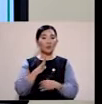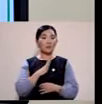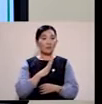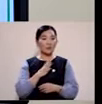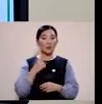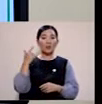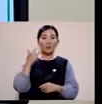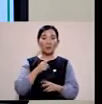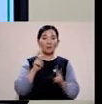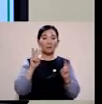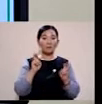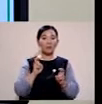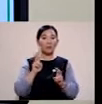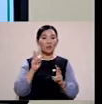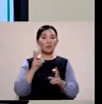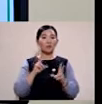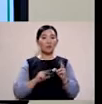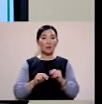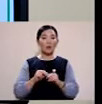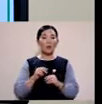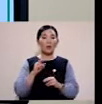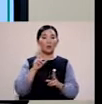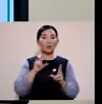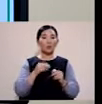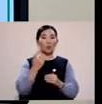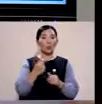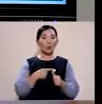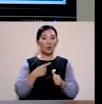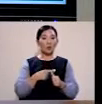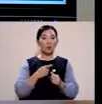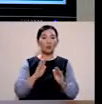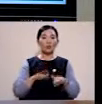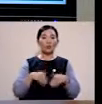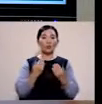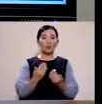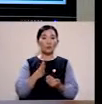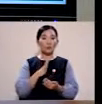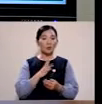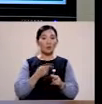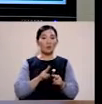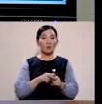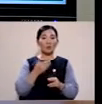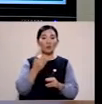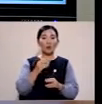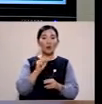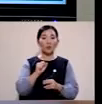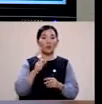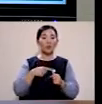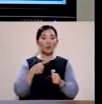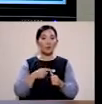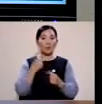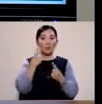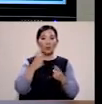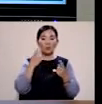edik. Grammatik mavzularda atoqli otlarga murojaat qilgan edik. Sizga atoqli otlar haqida